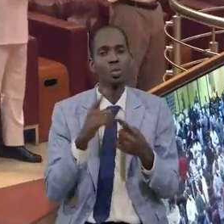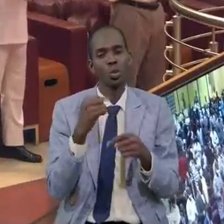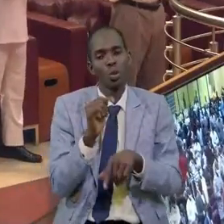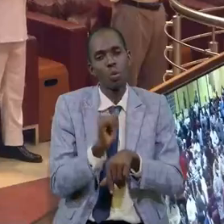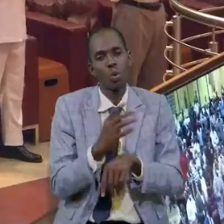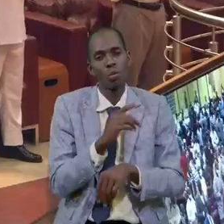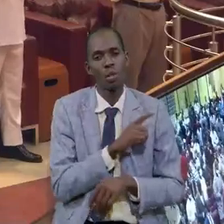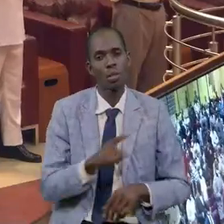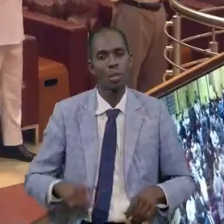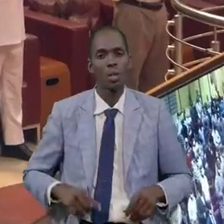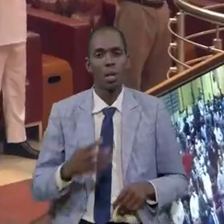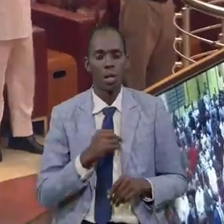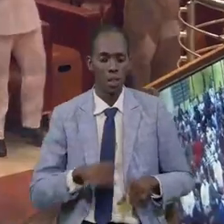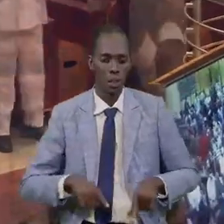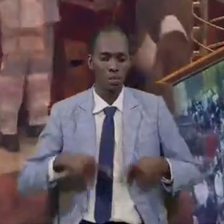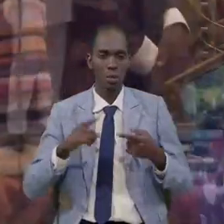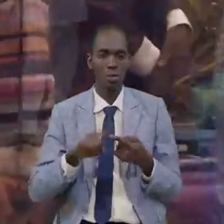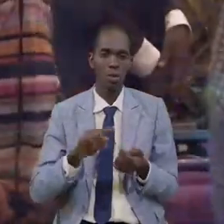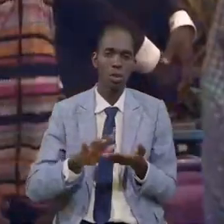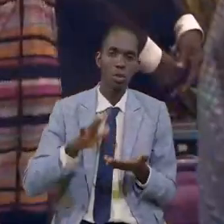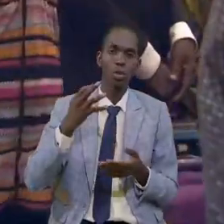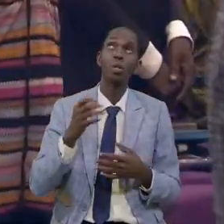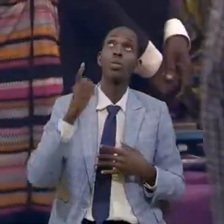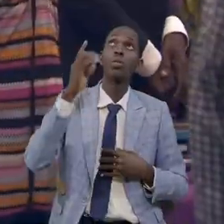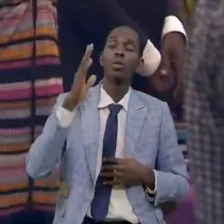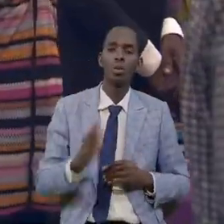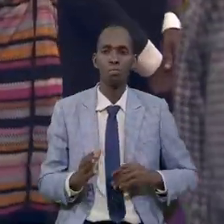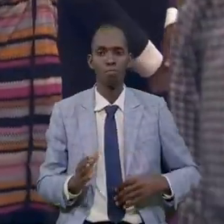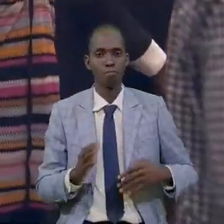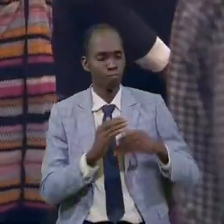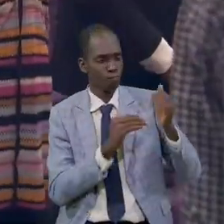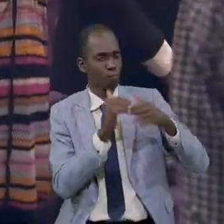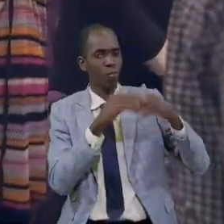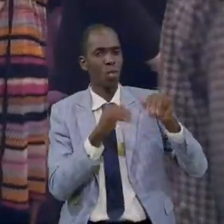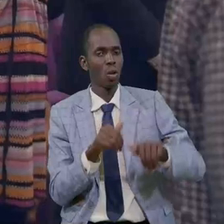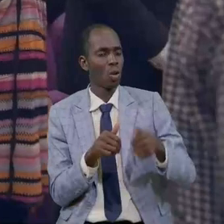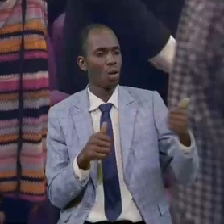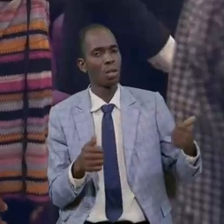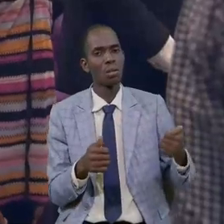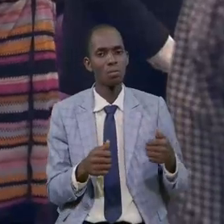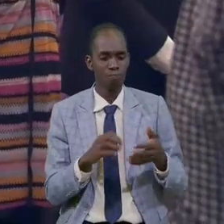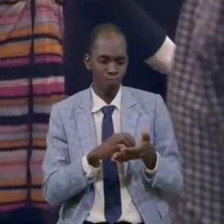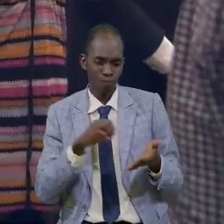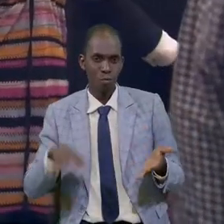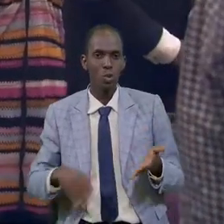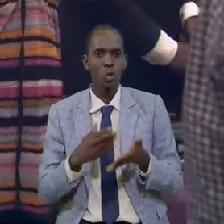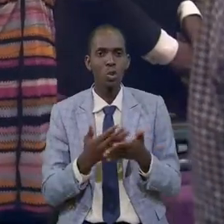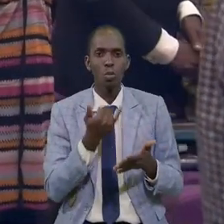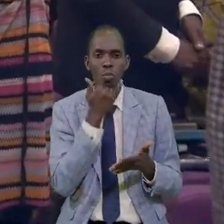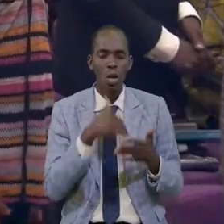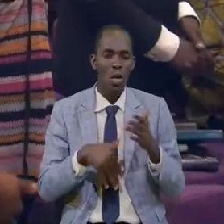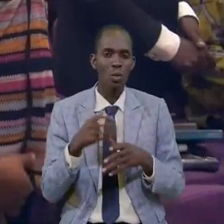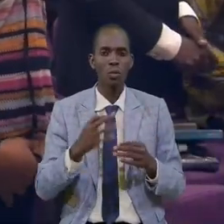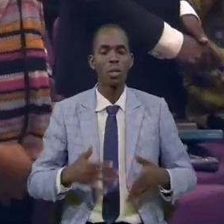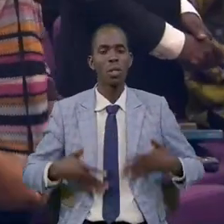Comment vous confiez-vous à l'œuvre de Dieu? Alors, est-ce que vous vivez pour la gloire de Dieu? Alors, éliminez les offenses de